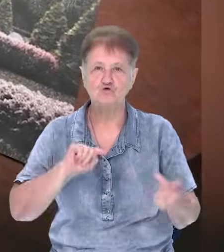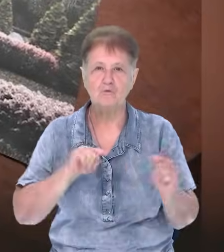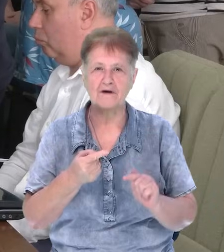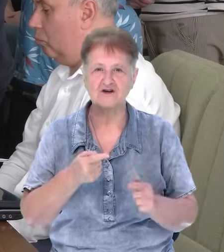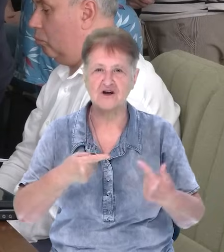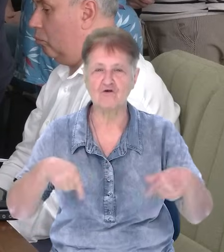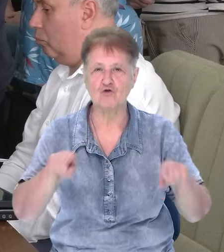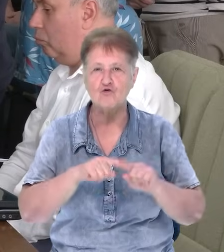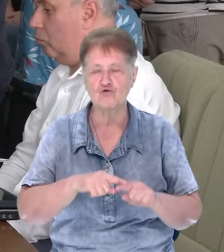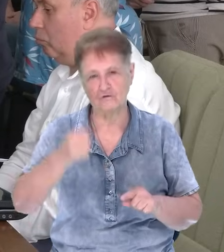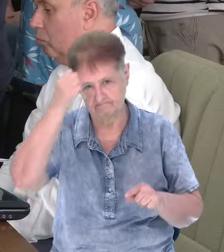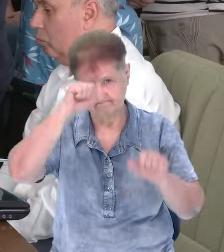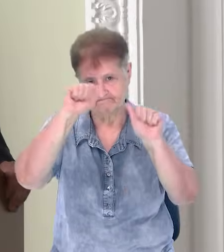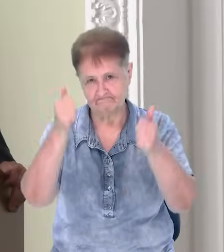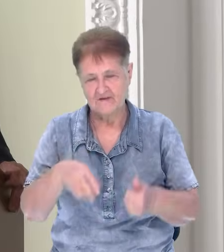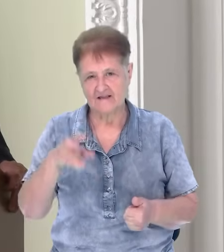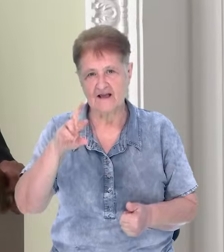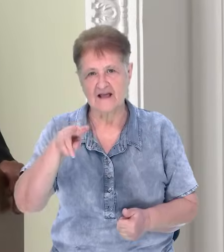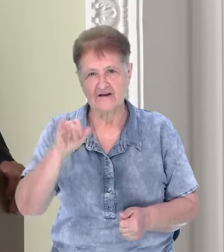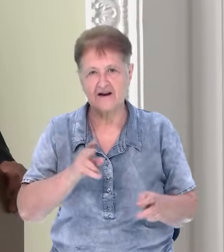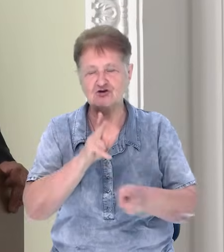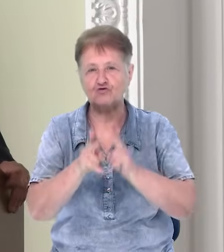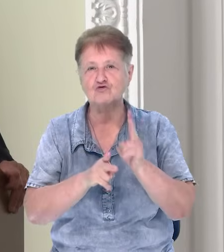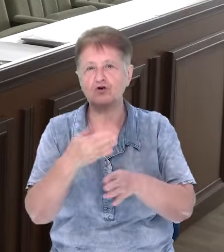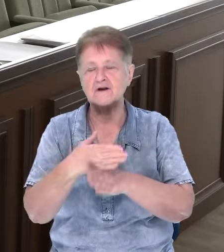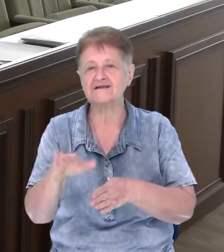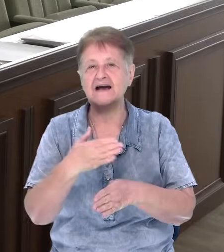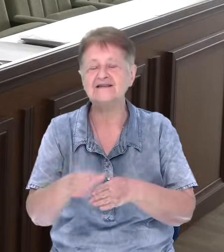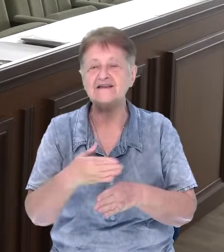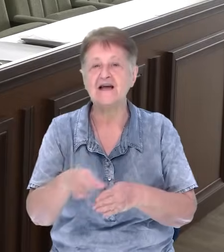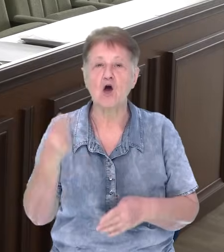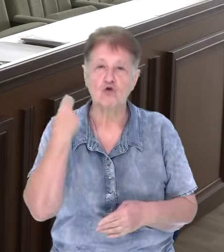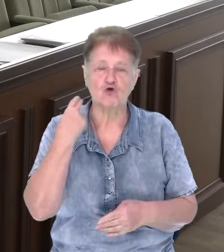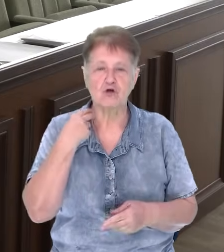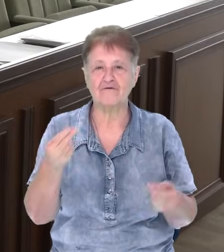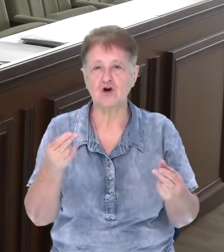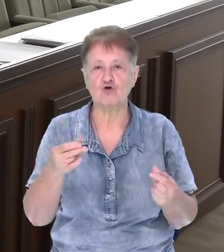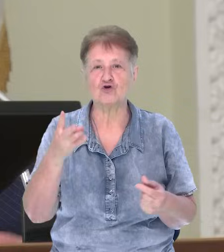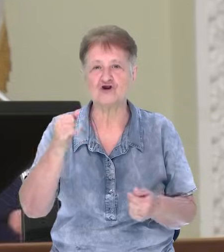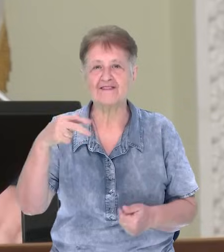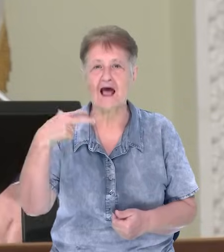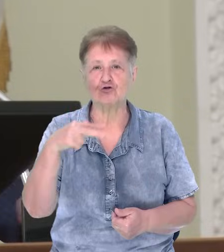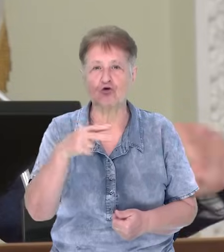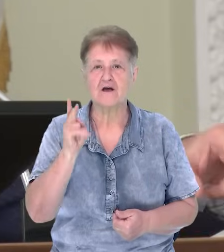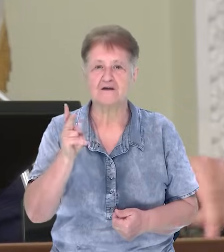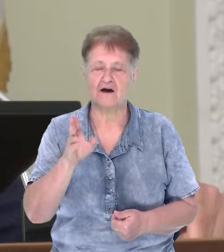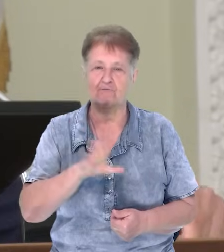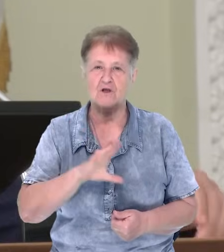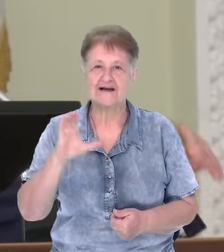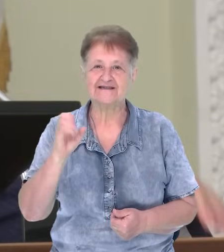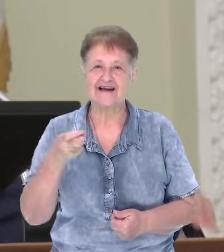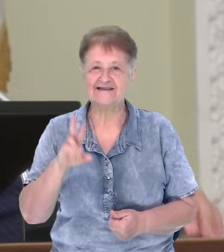Суперечки довкола меморіалу на Ялівщині, реструктуризація боргів облтеплокомуненерго та гроші на дрони. Як пройшла